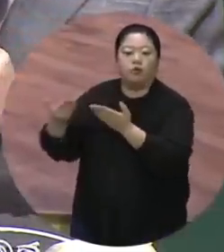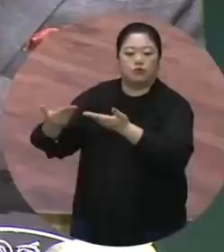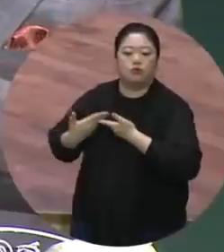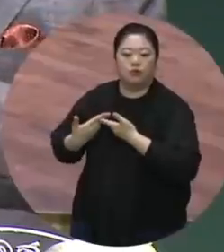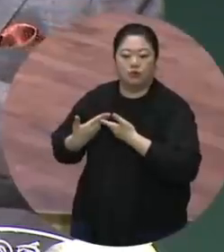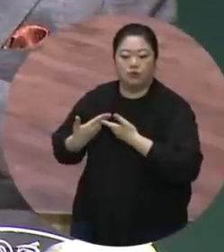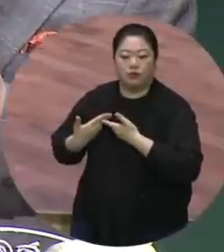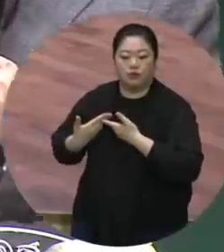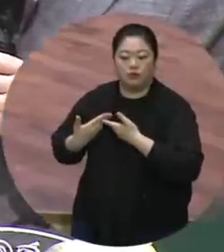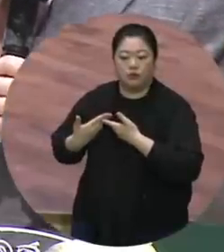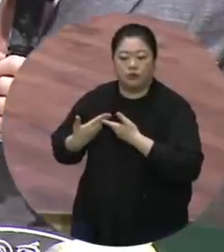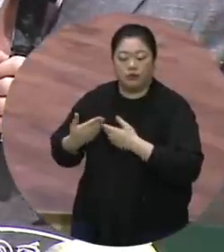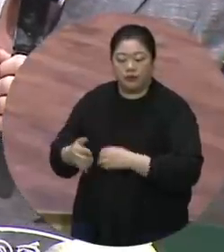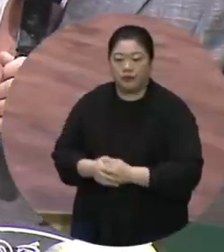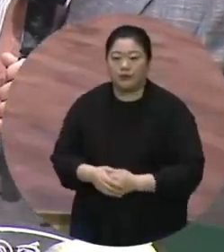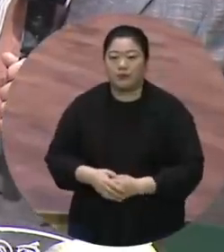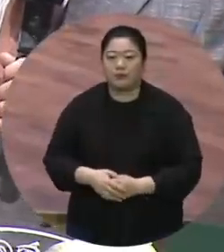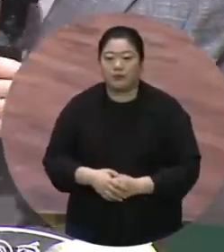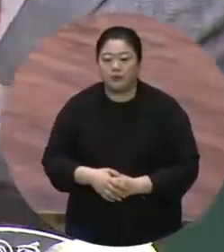다 하십니다. 자,